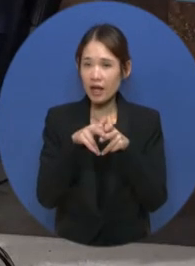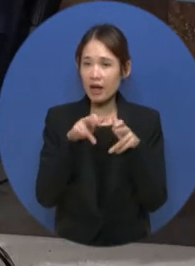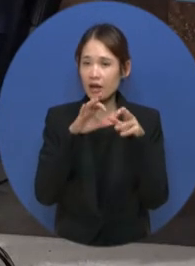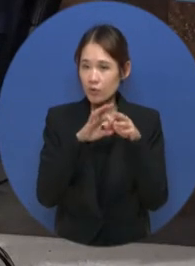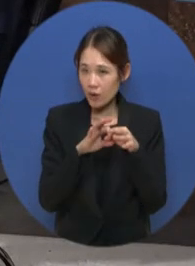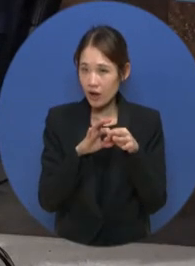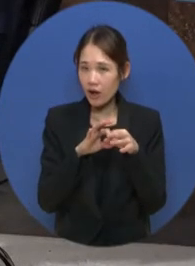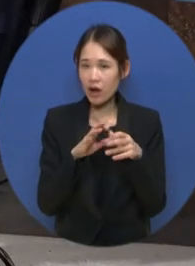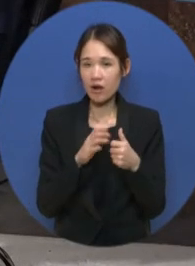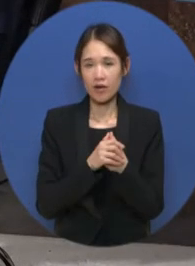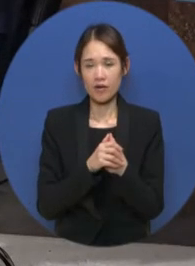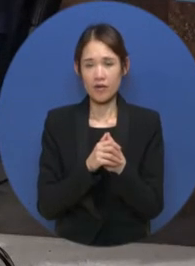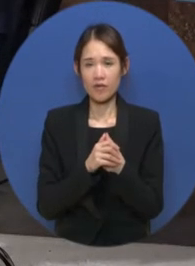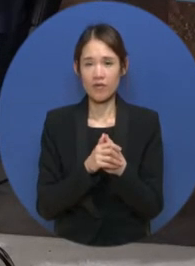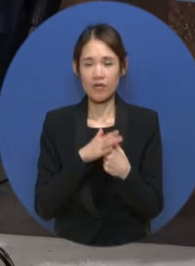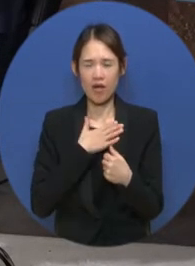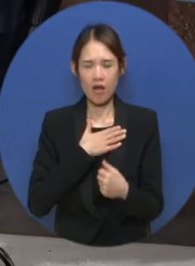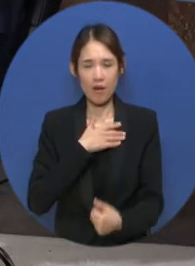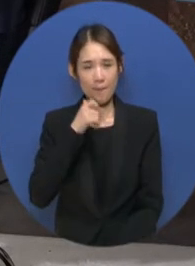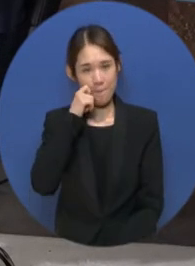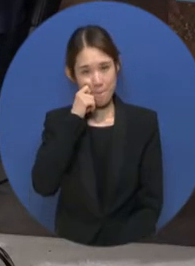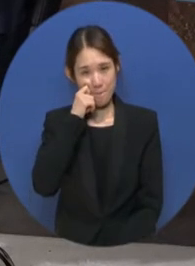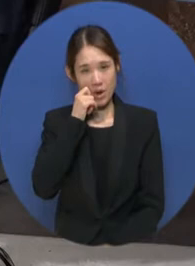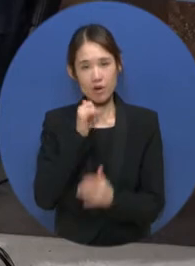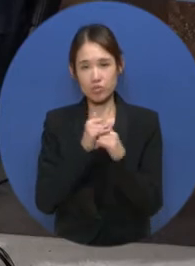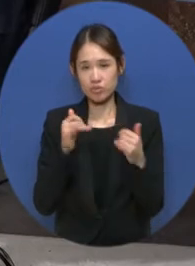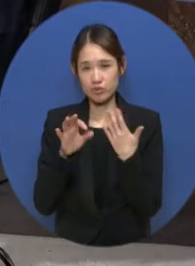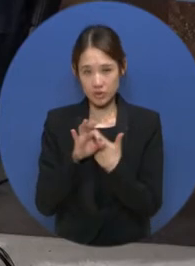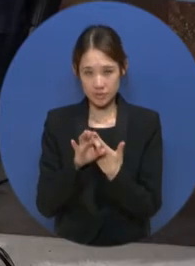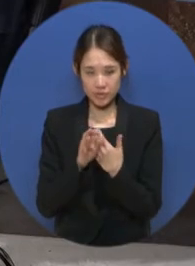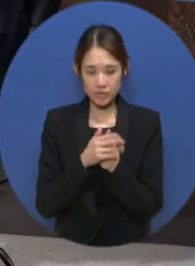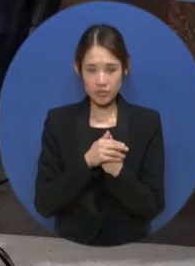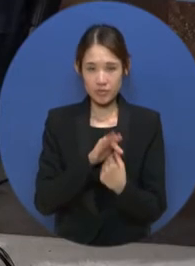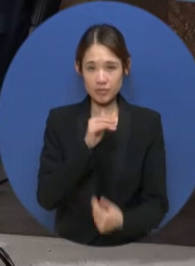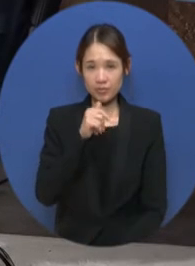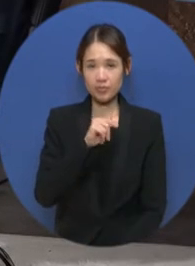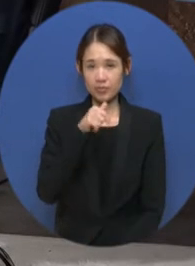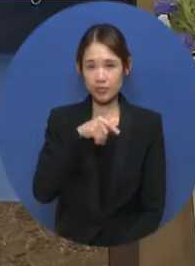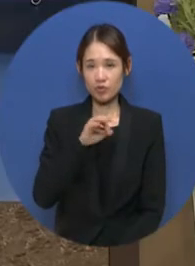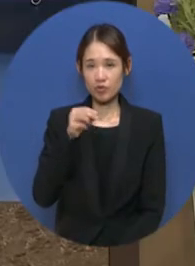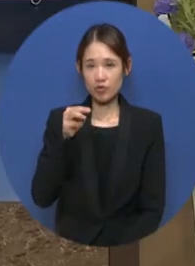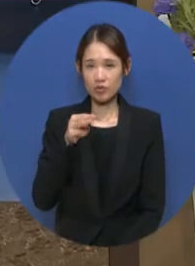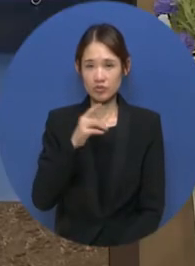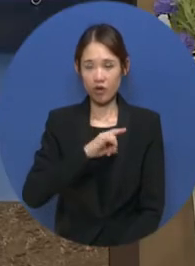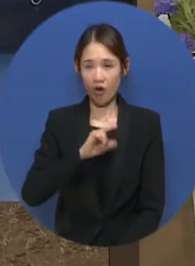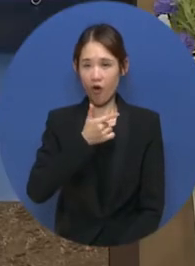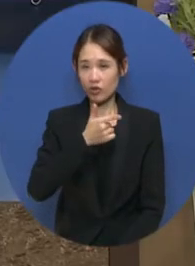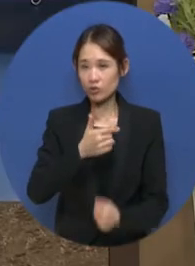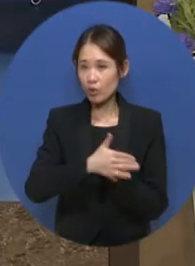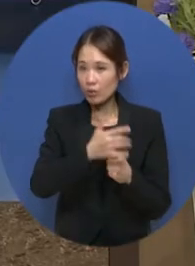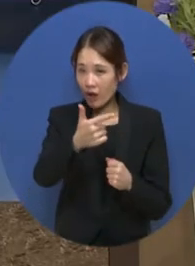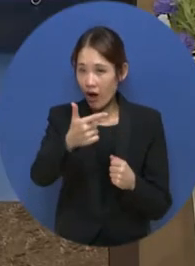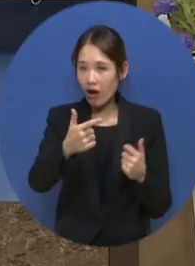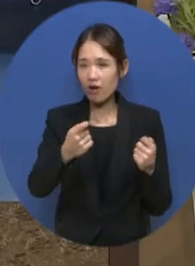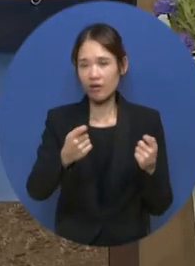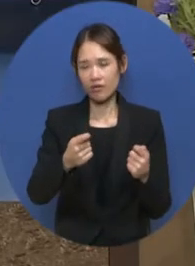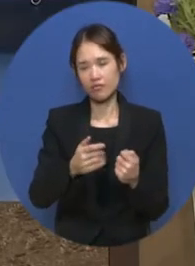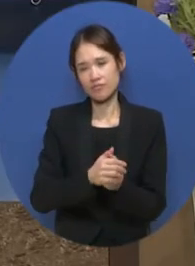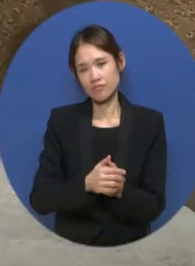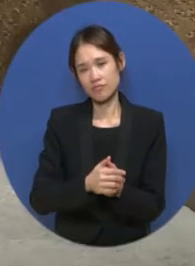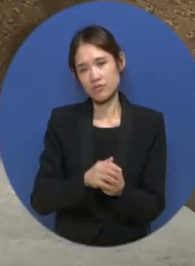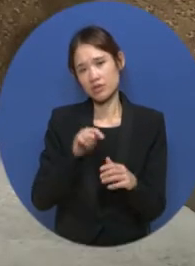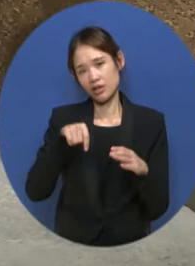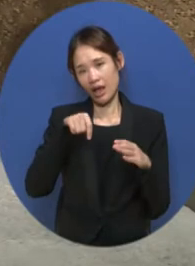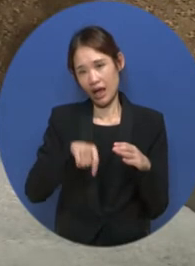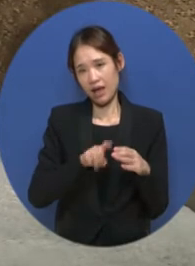아직 음 잘 알지 못하는 부분을 으 이시라면 은 이 매뉴얼이 상당히 큰 도움이 될 것 같습니다 네모 그 안에는